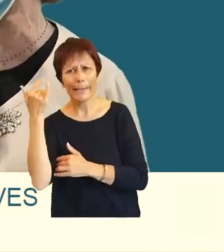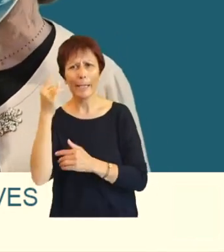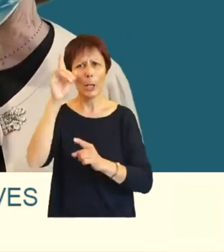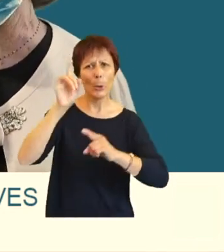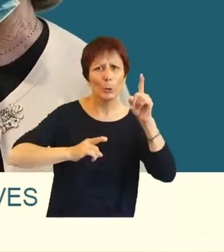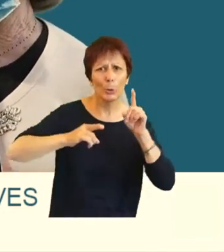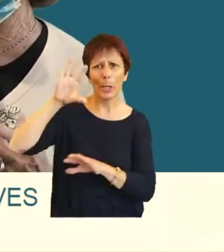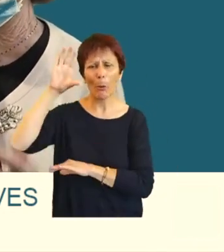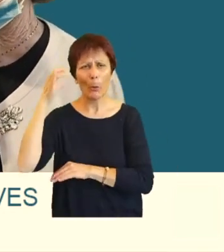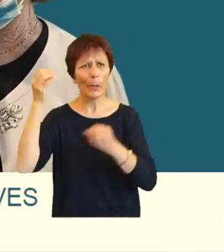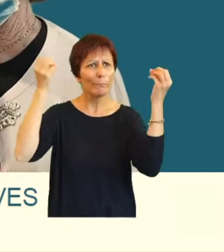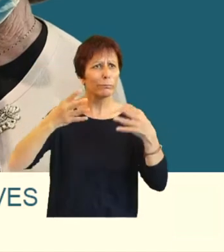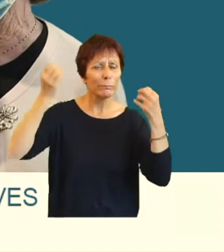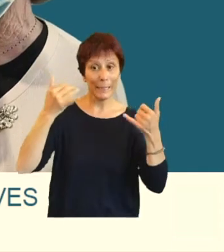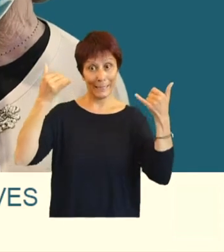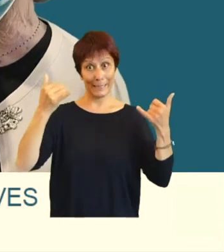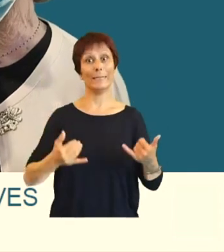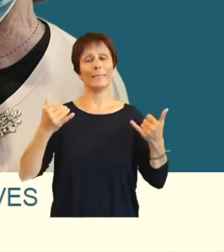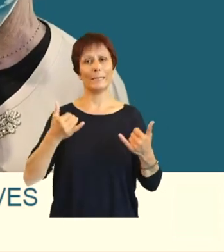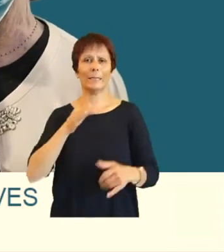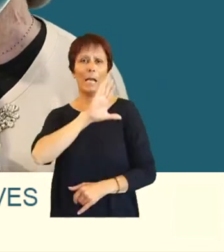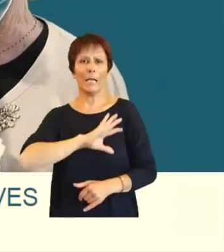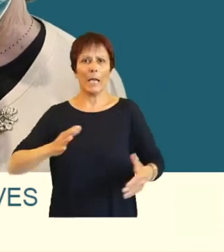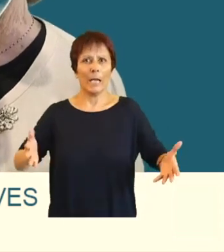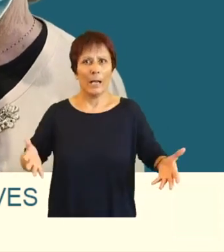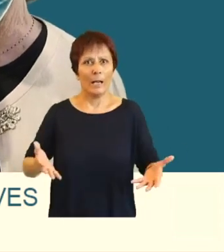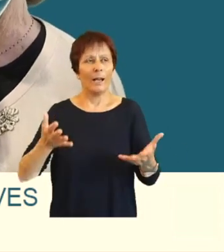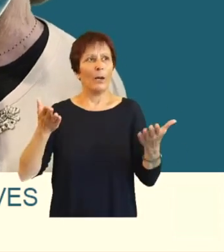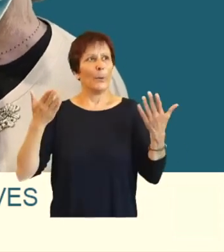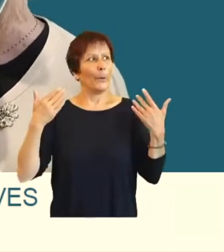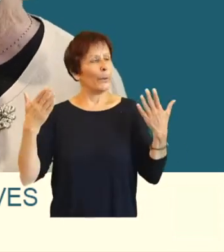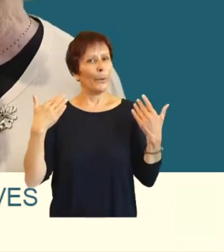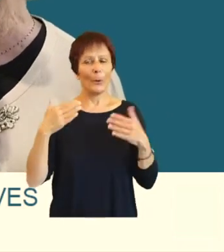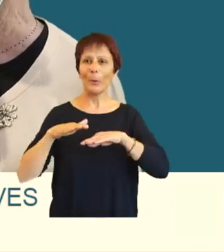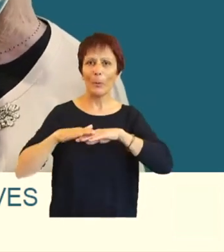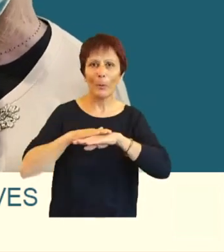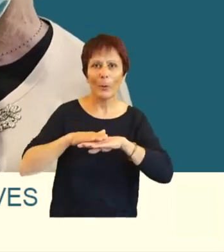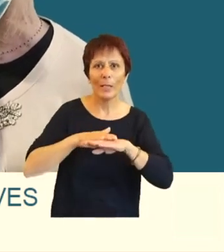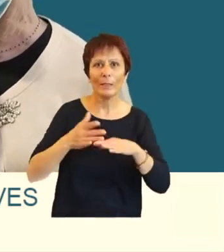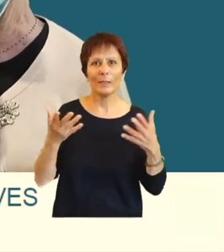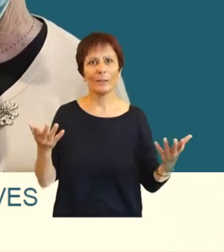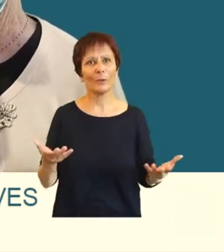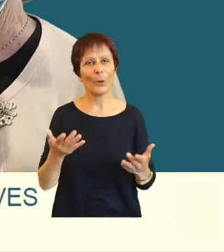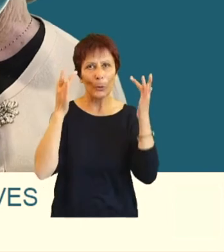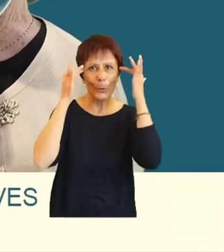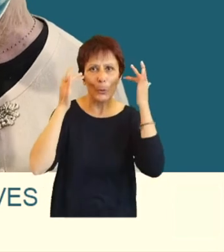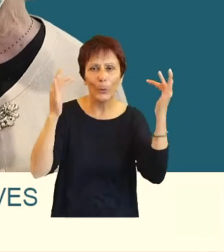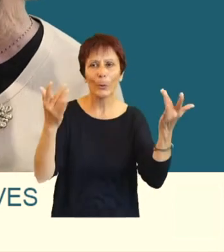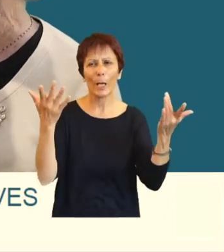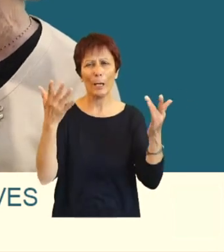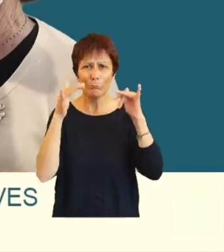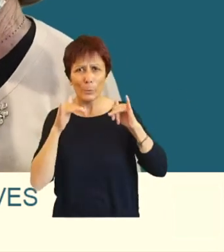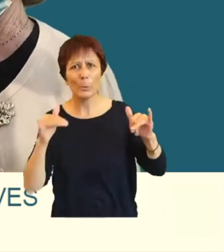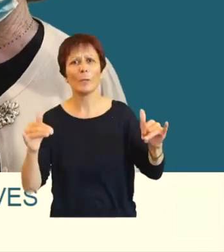juillet, le mois d'août. Enfin, en tout cas, ici, on essaye vraiment de mener une politique culturelle